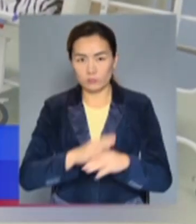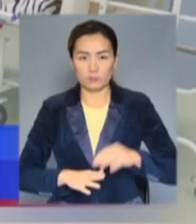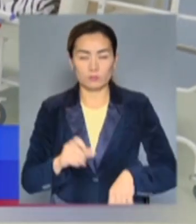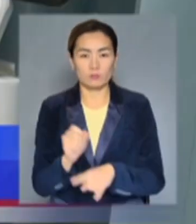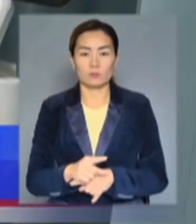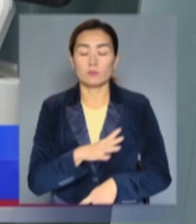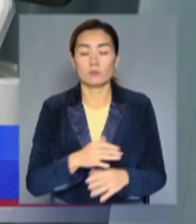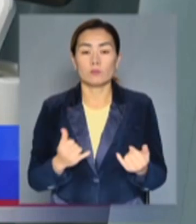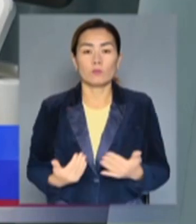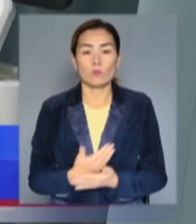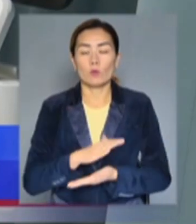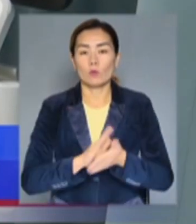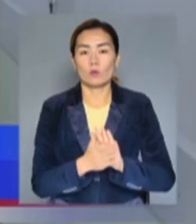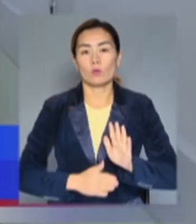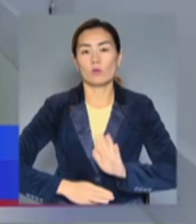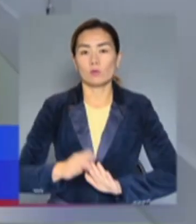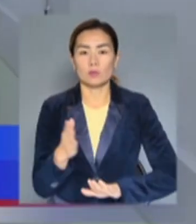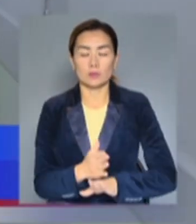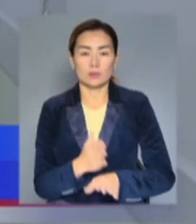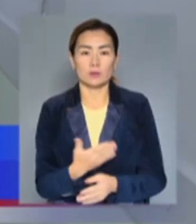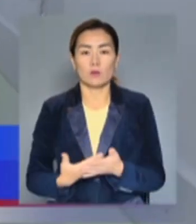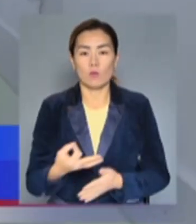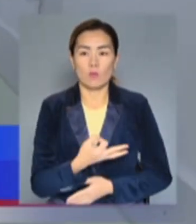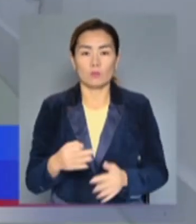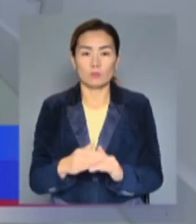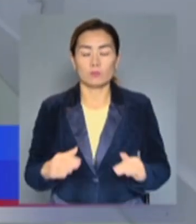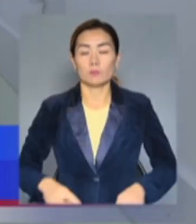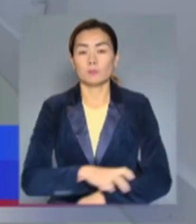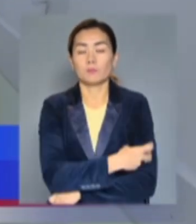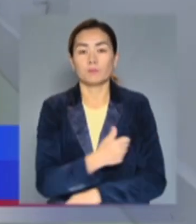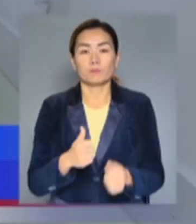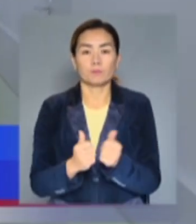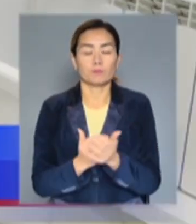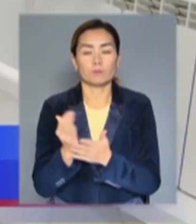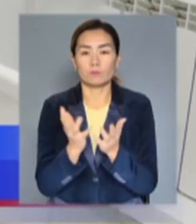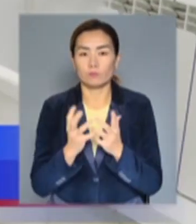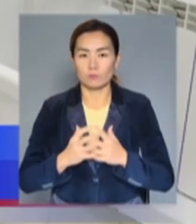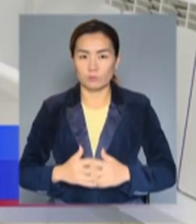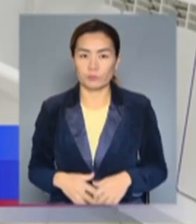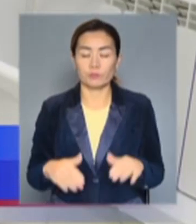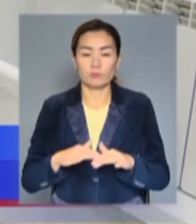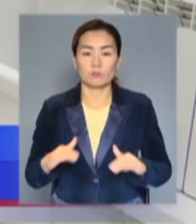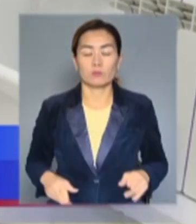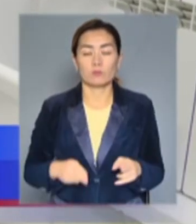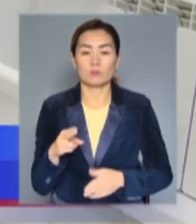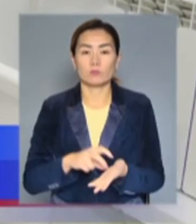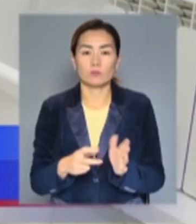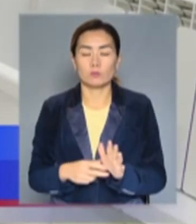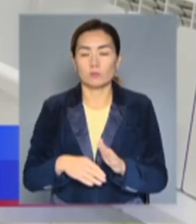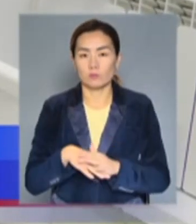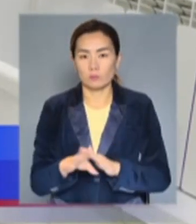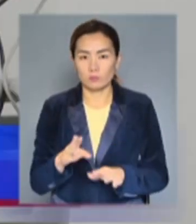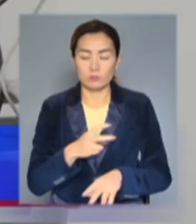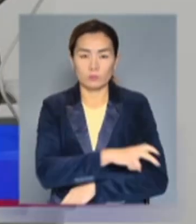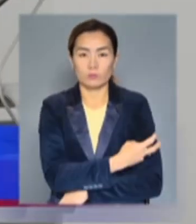дәрігерлерге жүгінетін еді. Қазір жағдай оңтайлануда. Дәлірек айтсақ, облыстық балалар ауруханасы жанынан жоғары технологиялық балалар хирургия бөлімі ашылды.